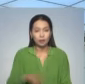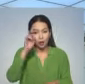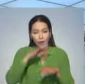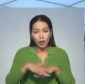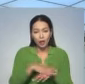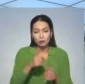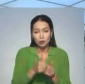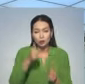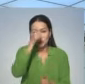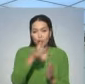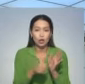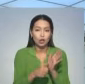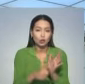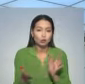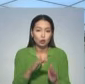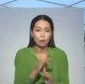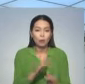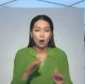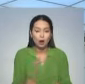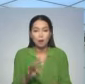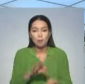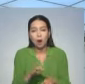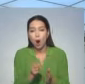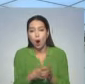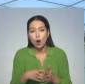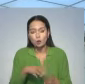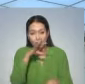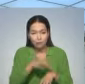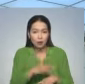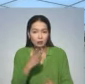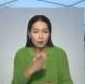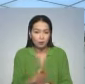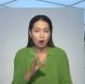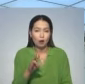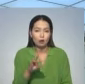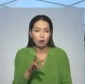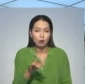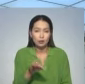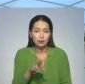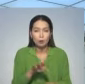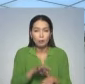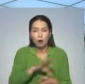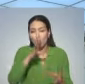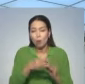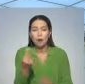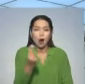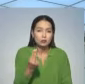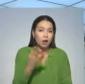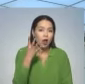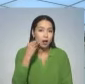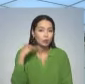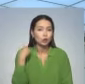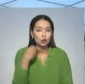Елімізде жыл сайын 600-ге жоқ баладан онкологиялық ауру анықталады. Науқастар саны бойынша Астана қаласы, Алматы мен